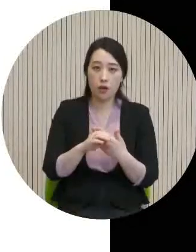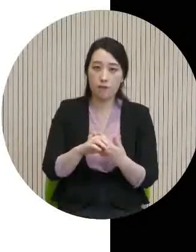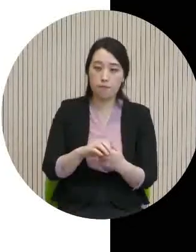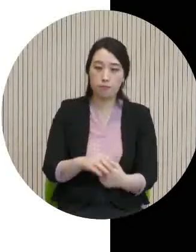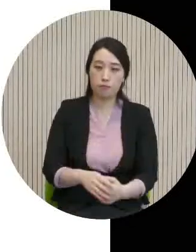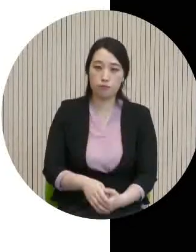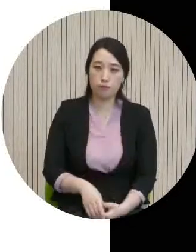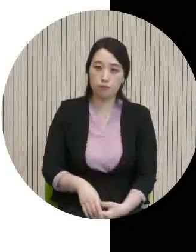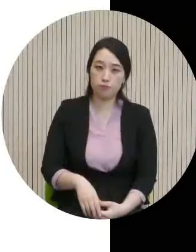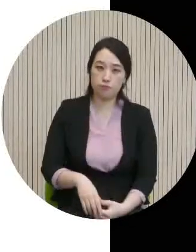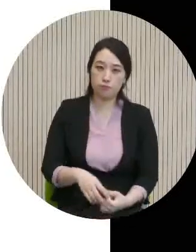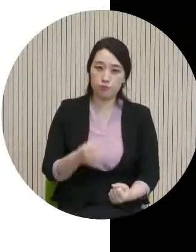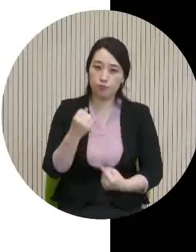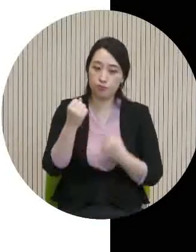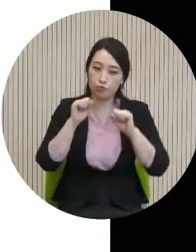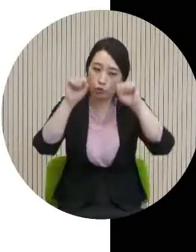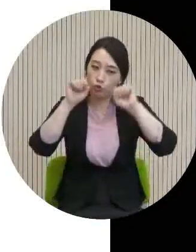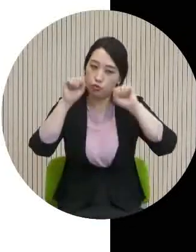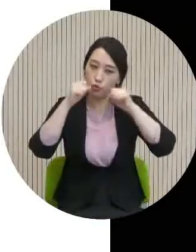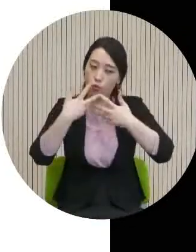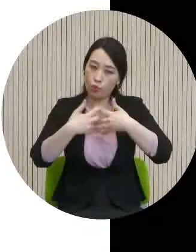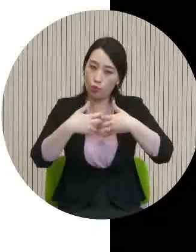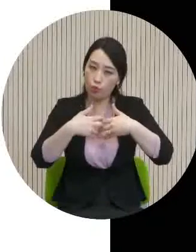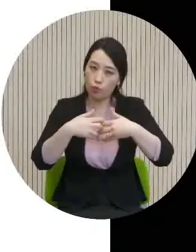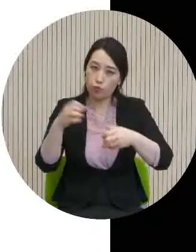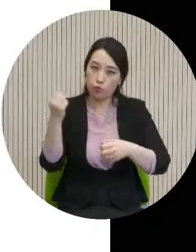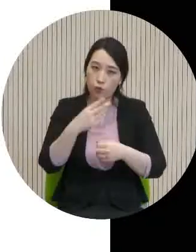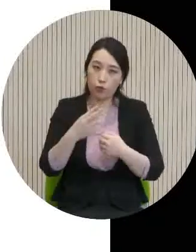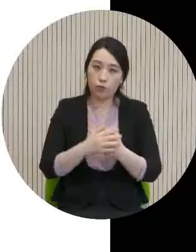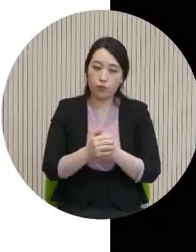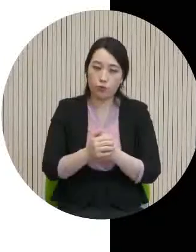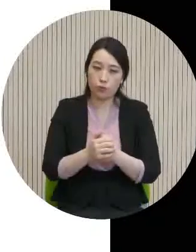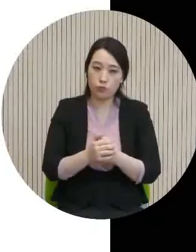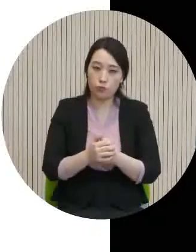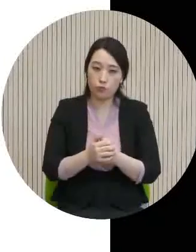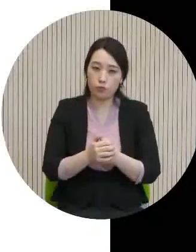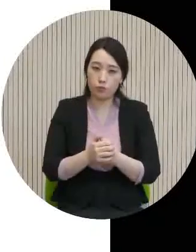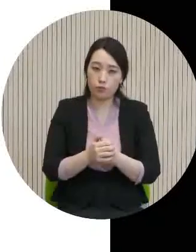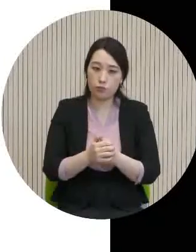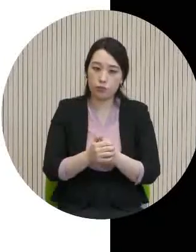머신러닝이나 data and text mining end up with